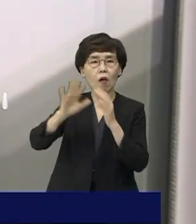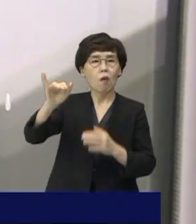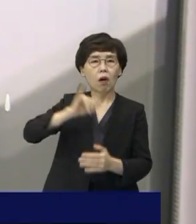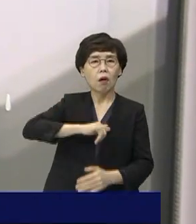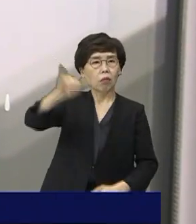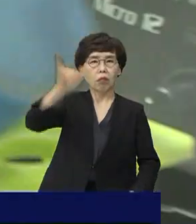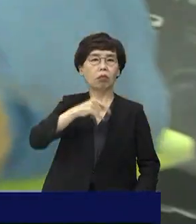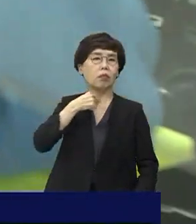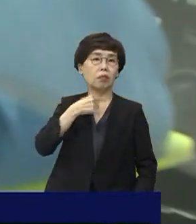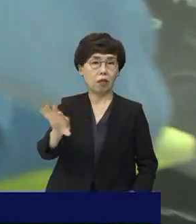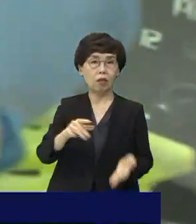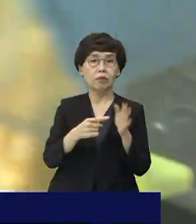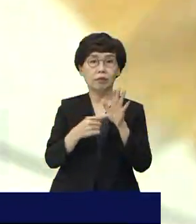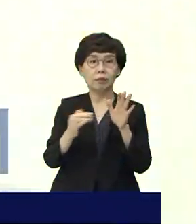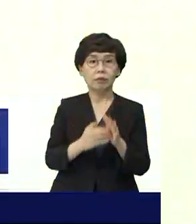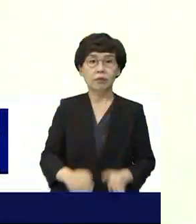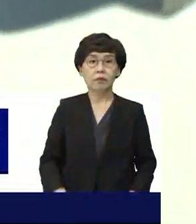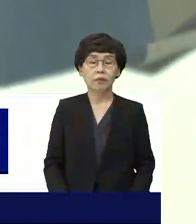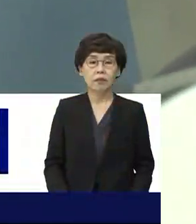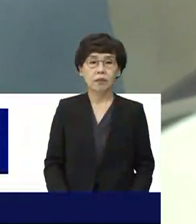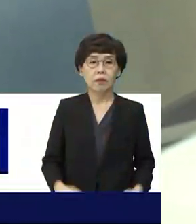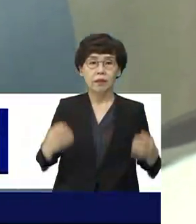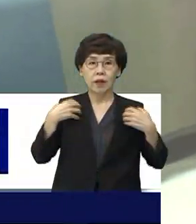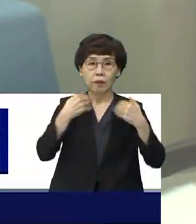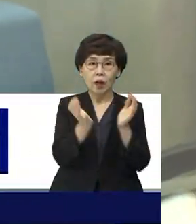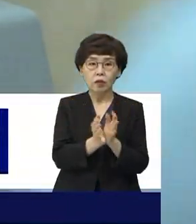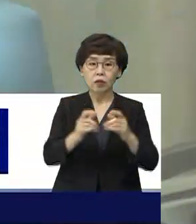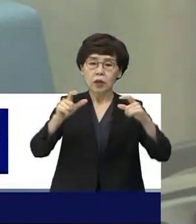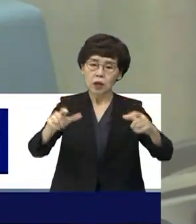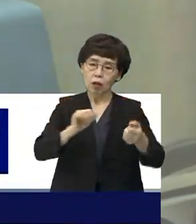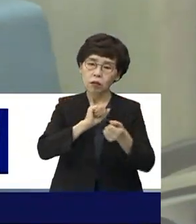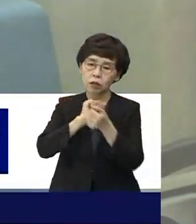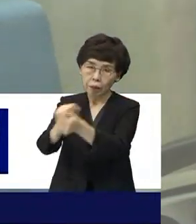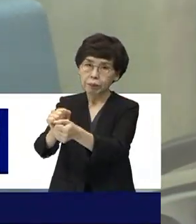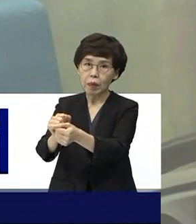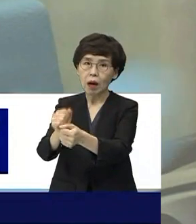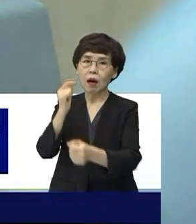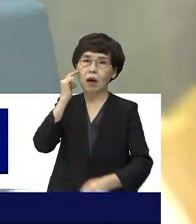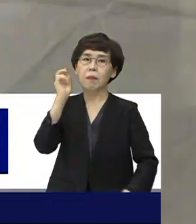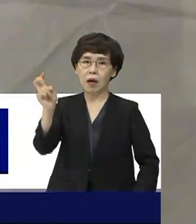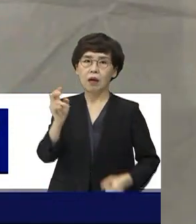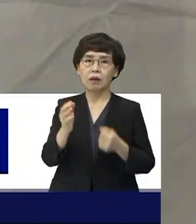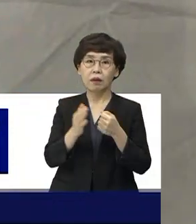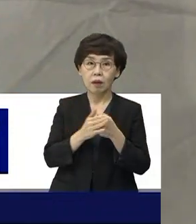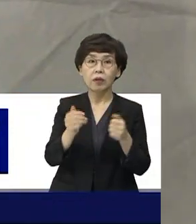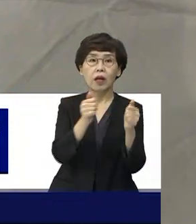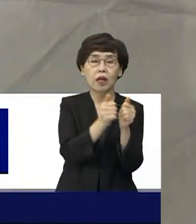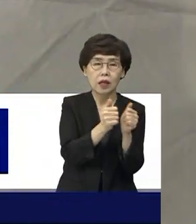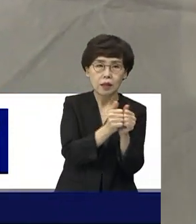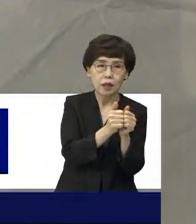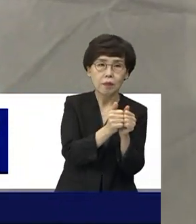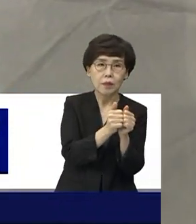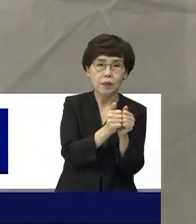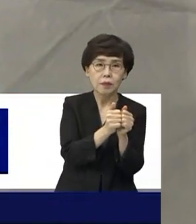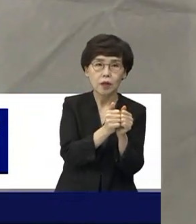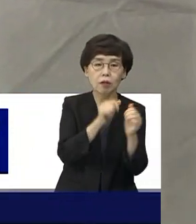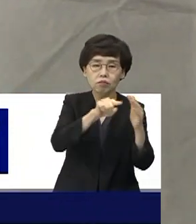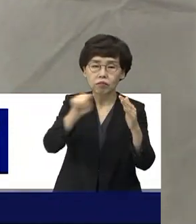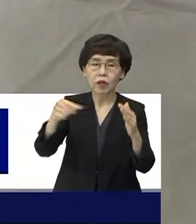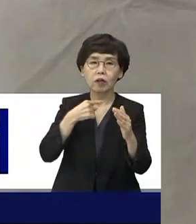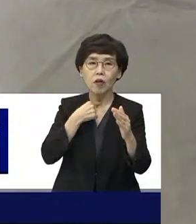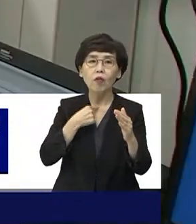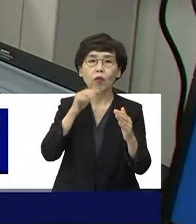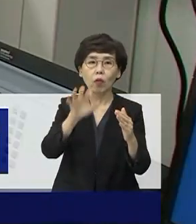없는 걸로 파악됐습니다 방역당국은 지역 전파로 감염됐을 걸로 보고 이 남성의 동선을 쫓아 역학조사에